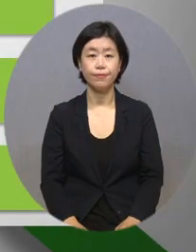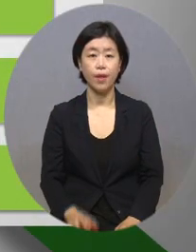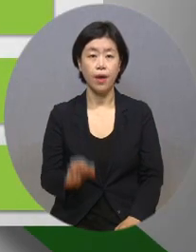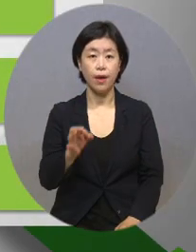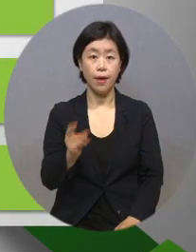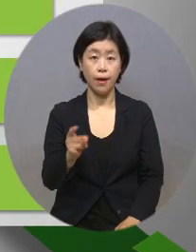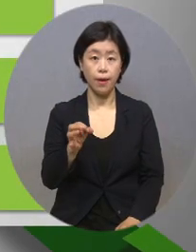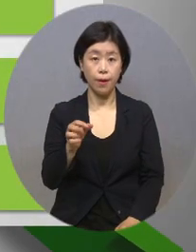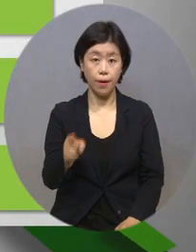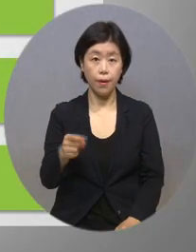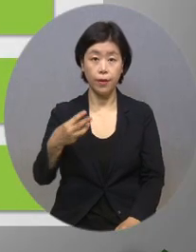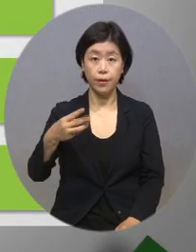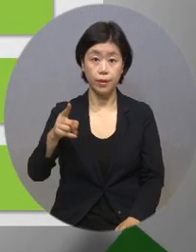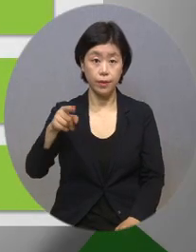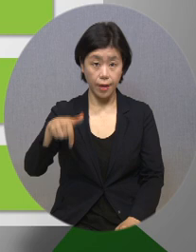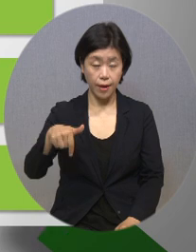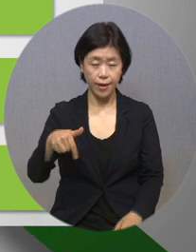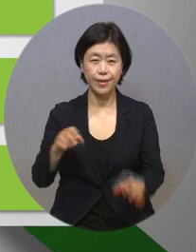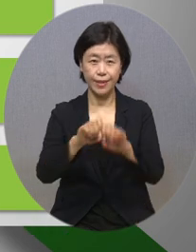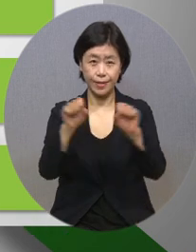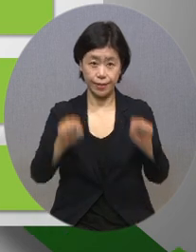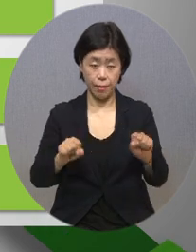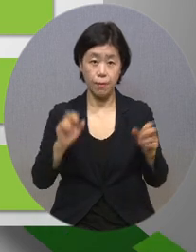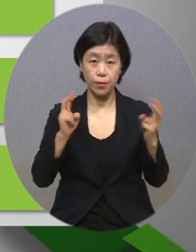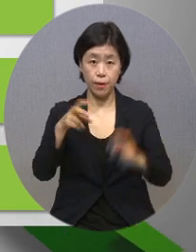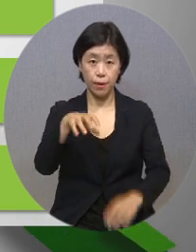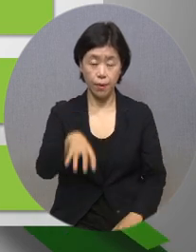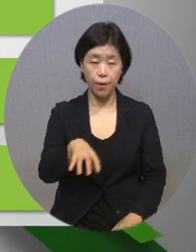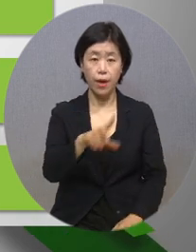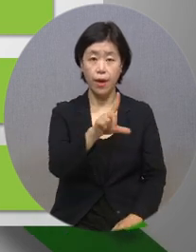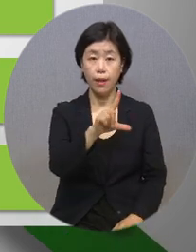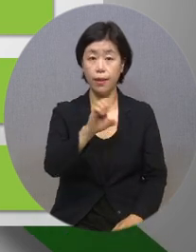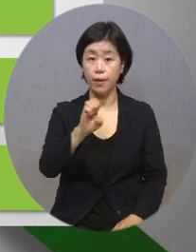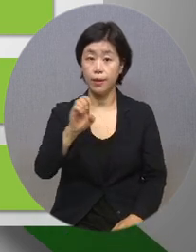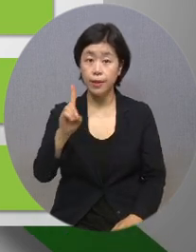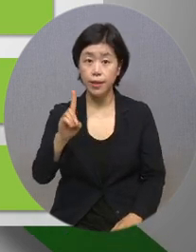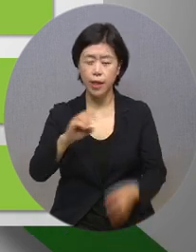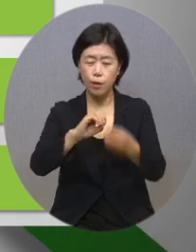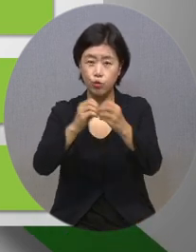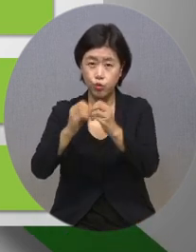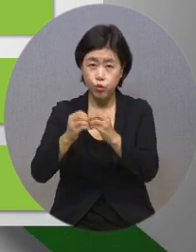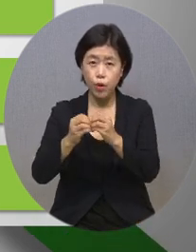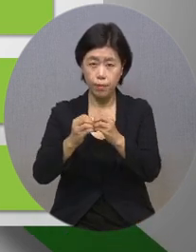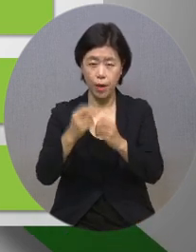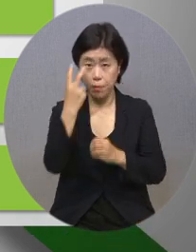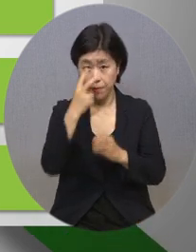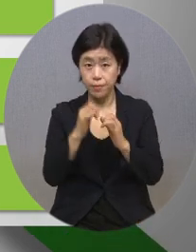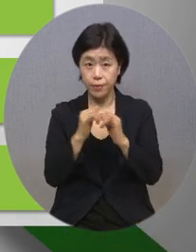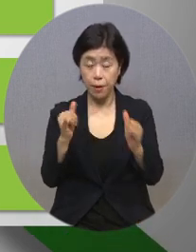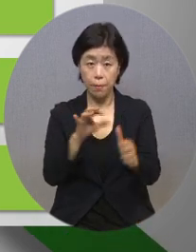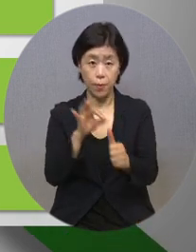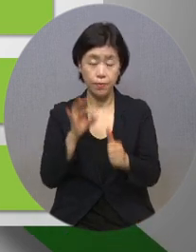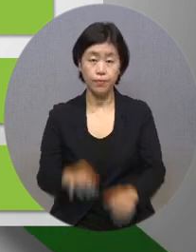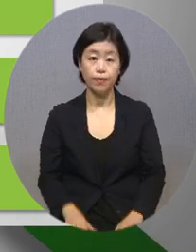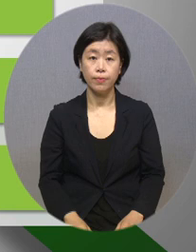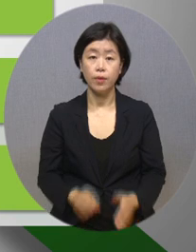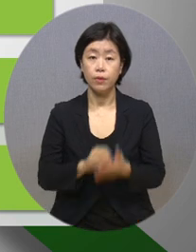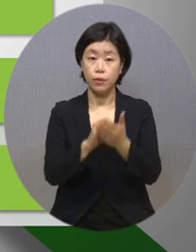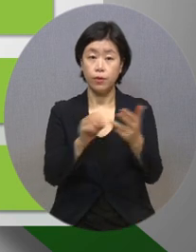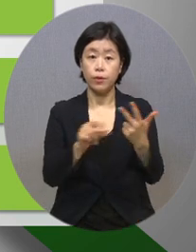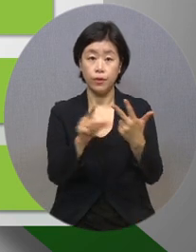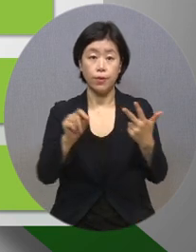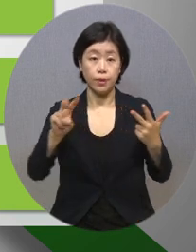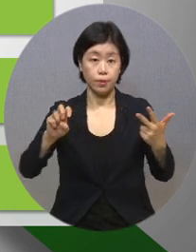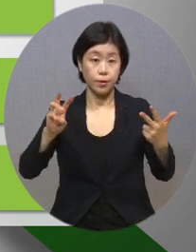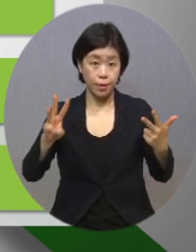주식회사 에어텍 시스템에서 LED 부품 제품 조립검사원을 모집합니다. 접수마감일은 7월